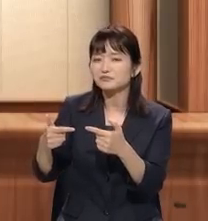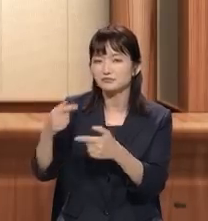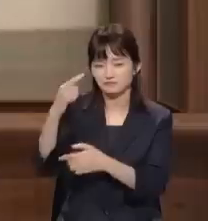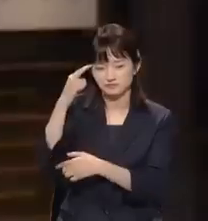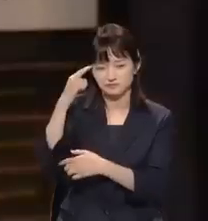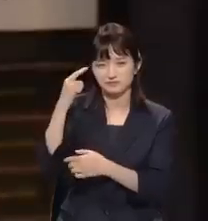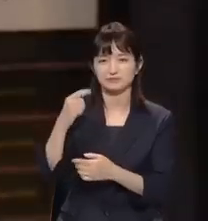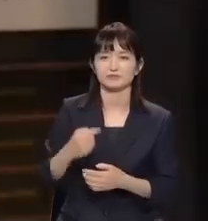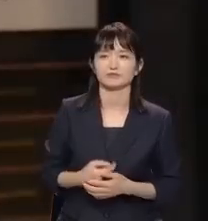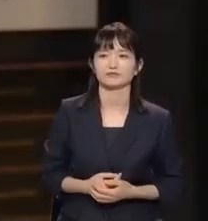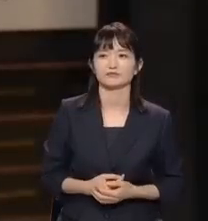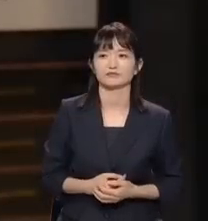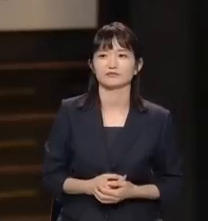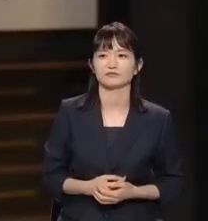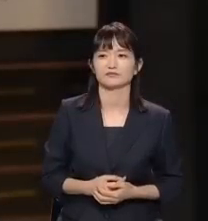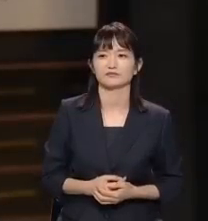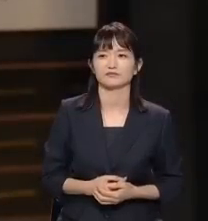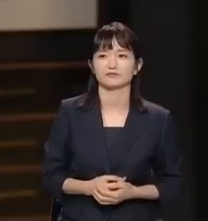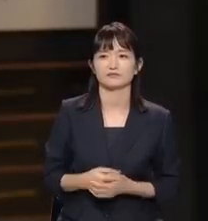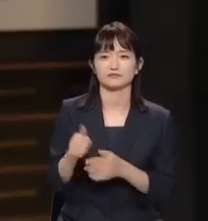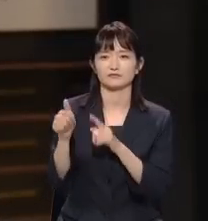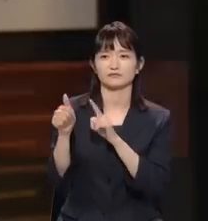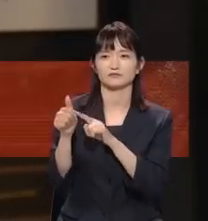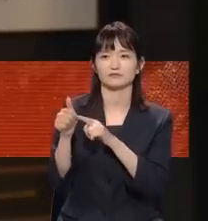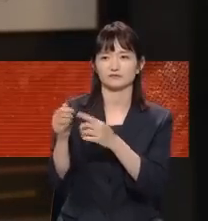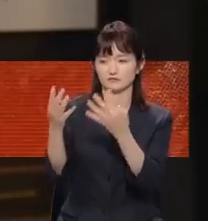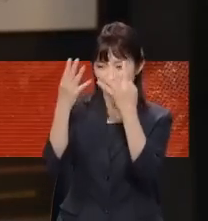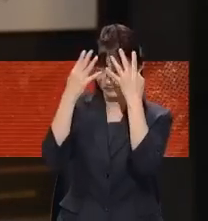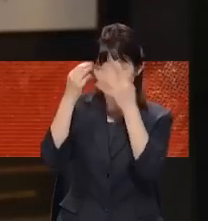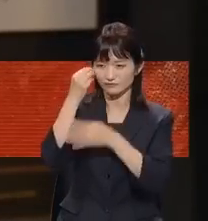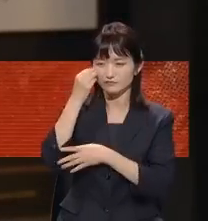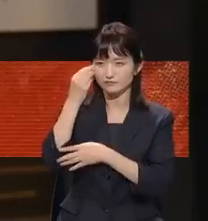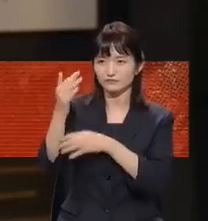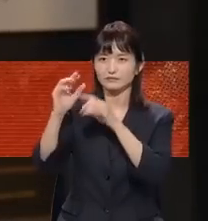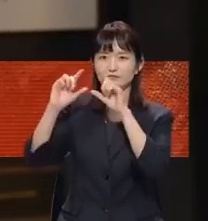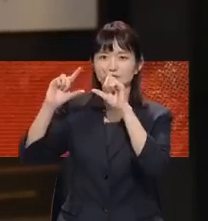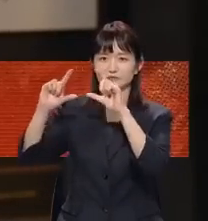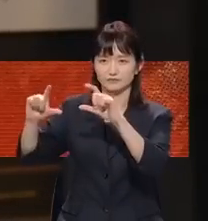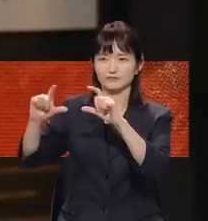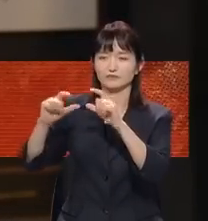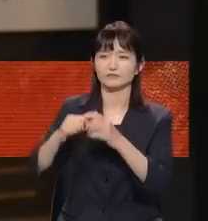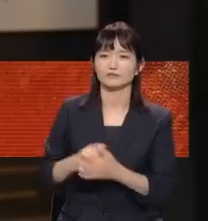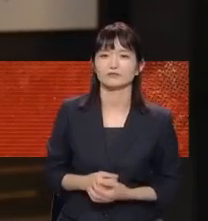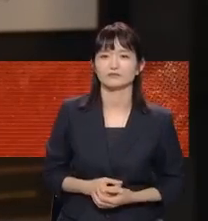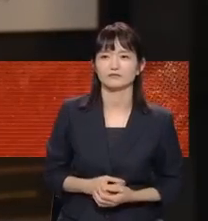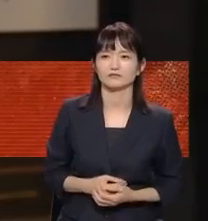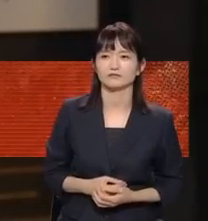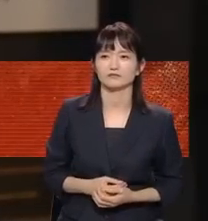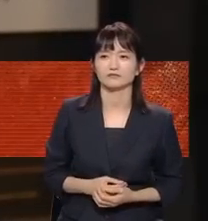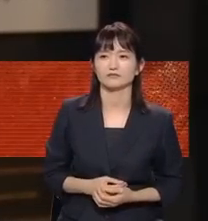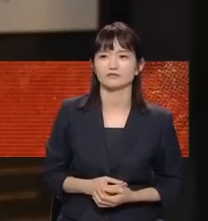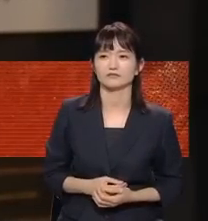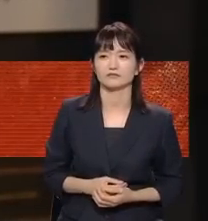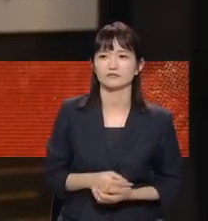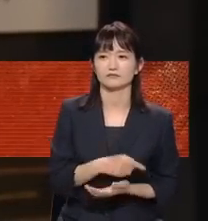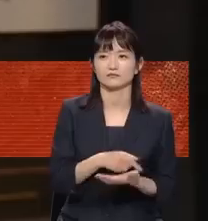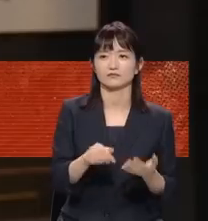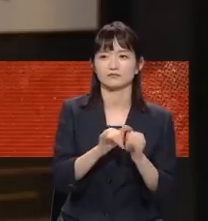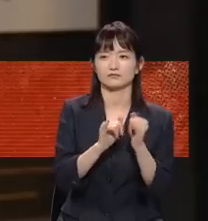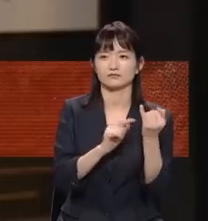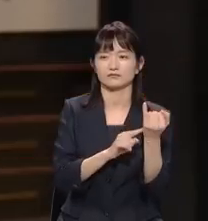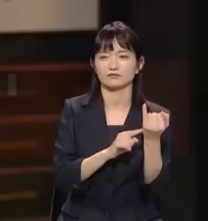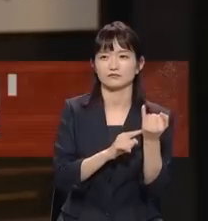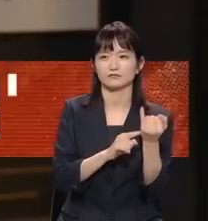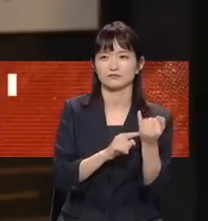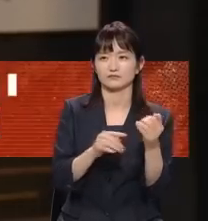의사라고 판단을 했던 거 같고 그래서이 남성에게 징역 8개월의 실형을 선고했습니다만 그래도 이제 피해자가 온전한